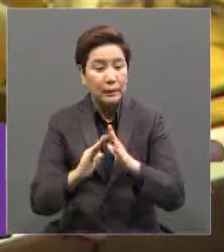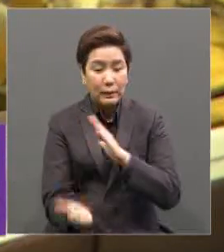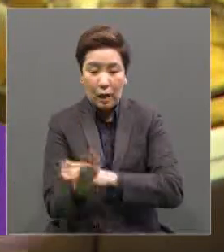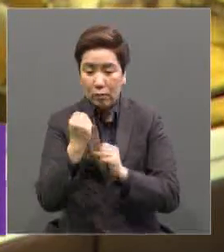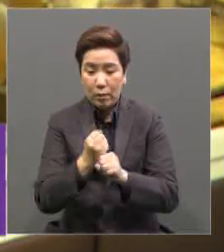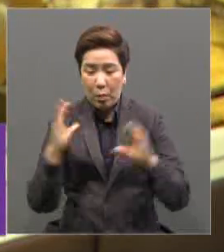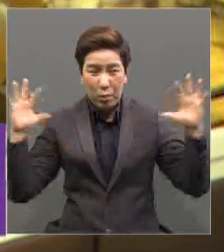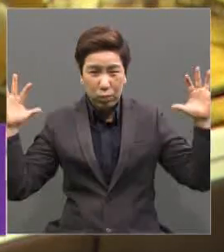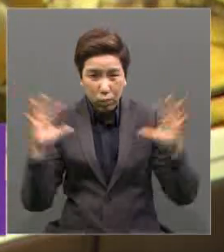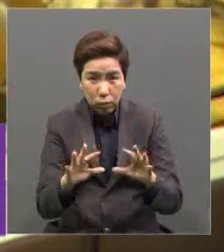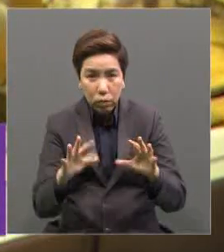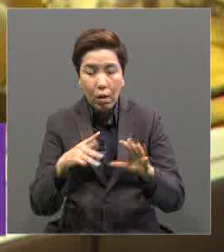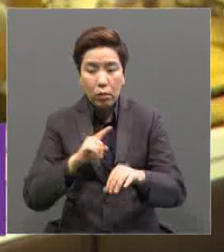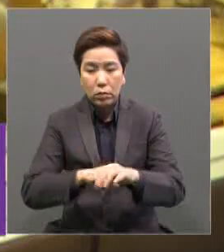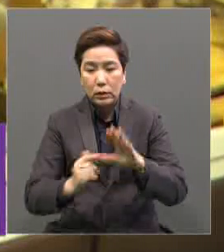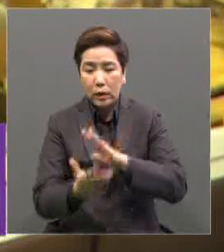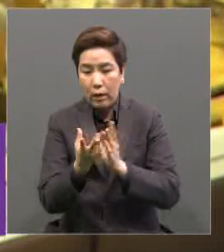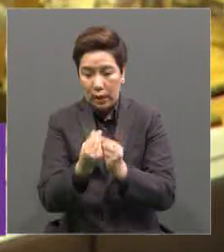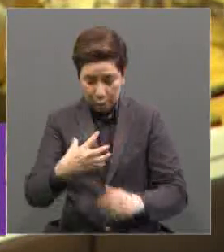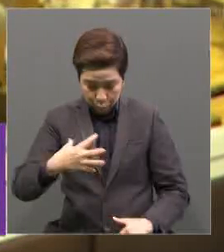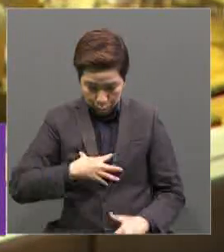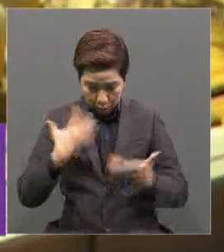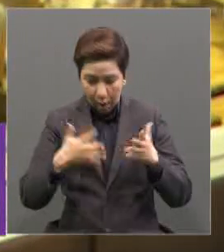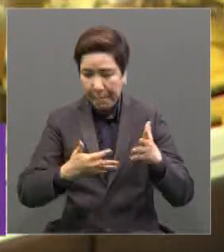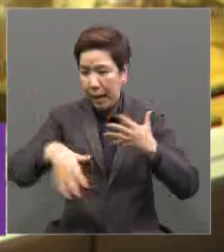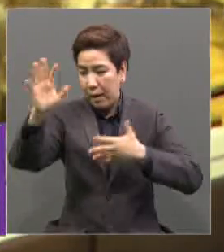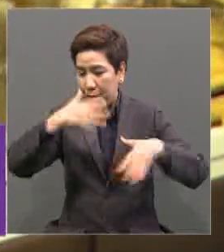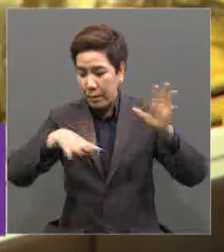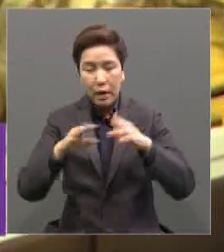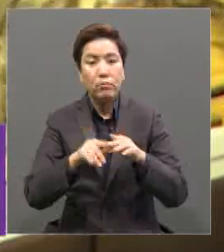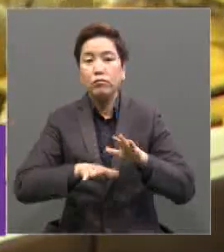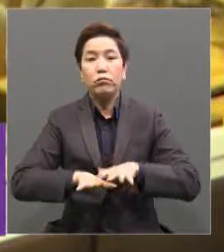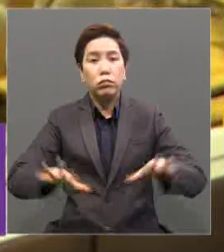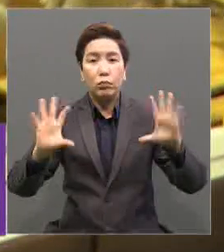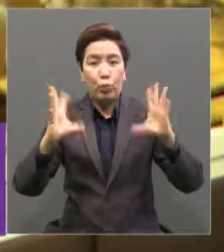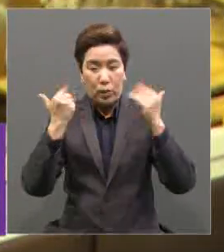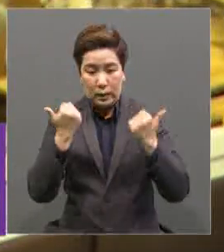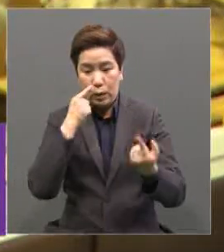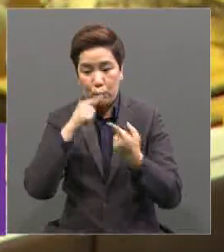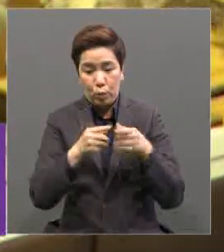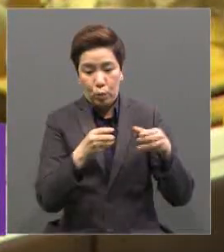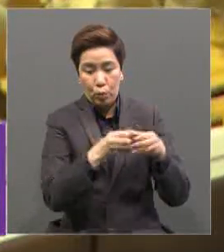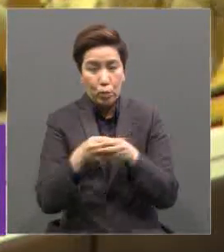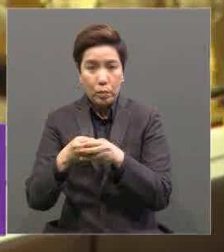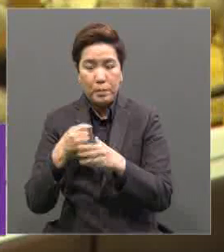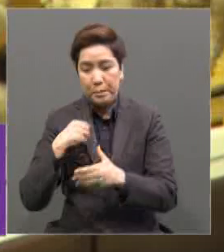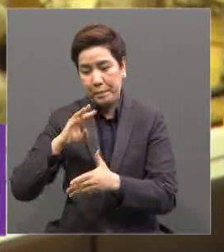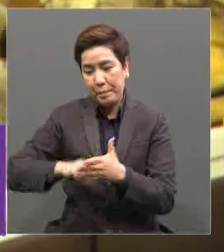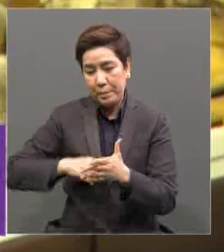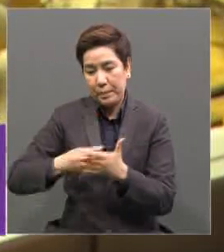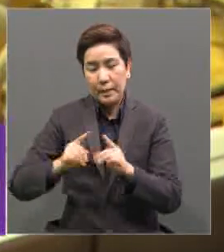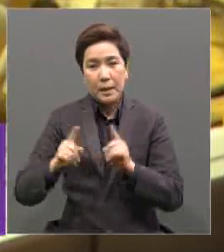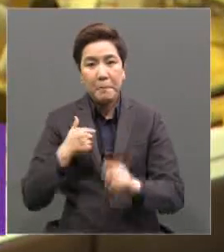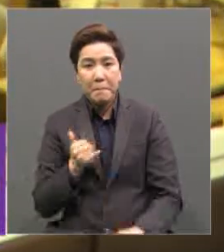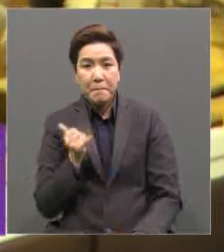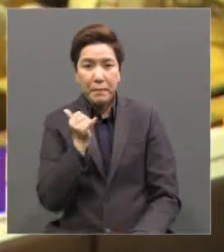าผู้สมัครมากันเยอะหลังจากที่ได้เลขหมายก็ต่างคนต่างแยกย้ายกันไปหมดนะครับแต่ละคนแต่ละพรรคก็มีจุดหมายต่างกันมีทั้ง